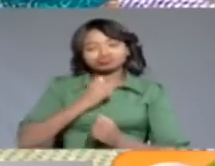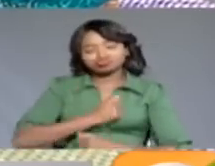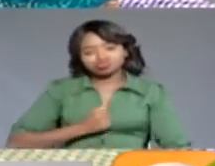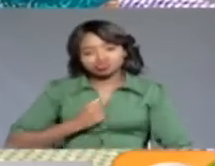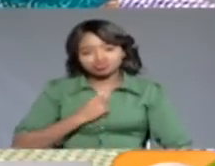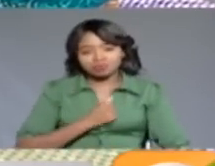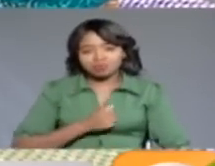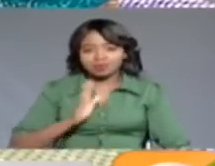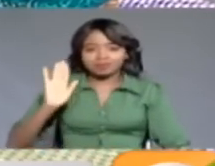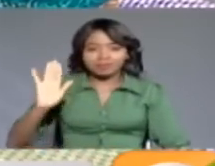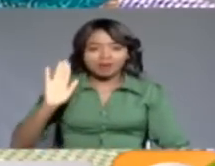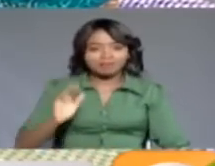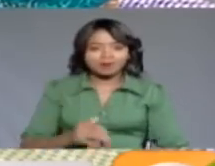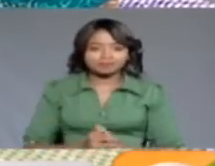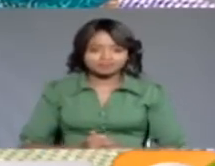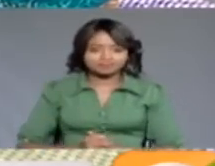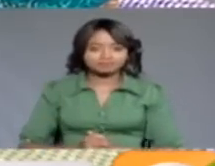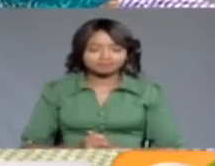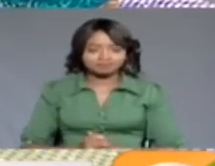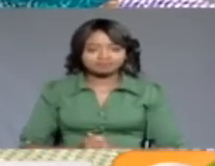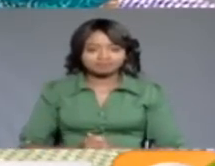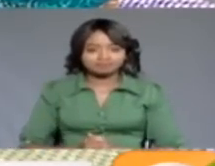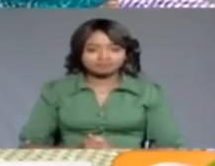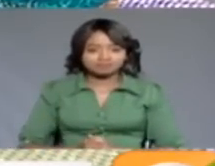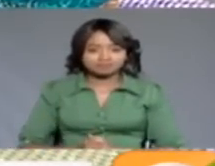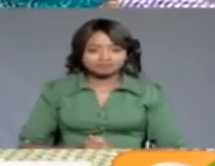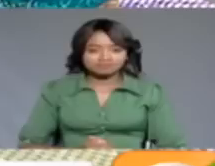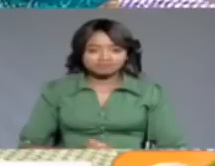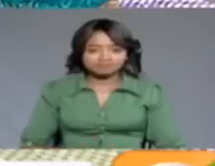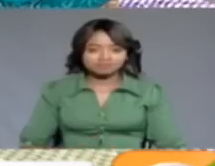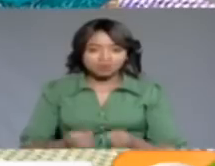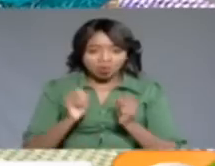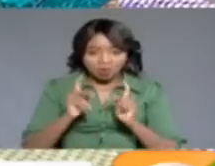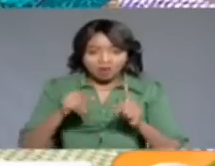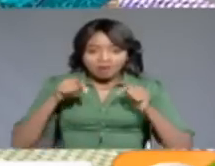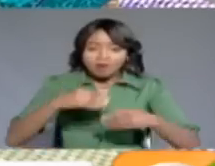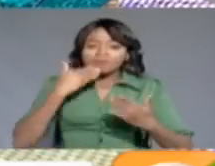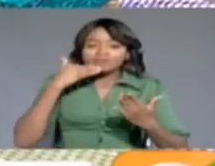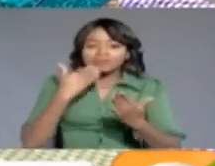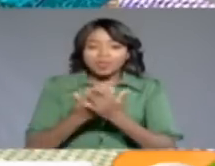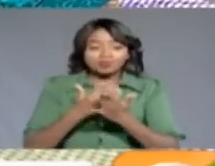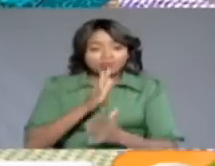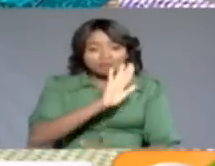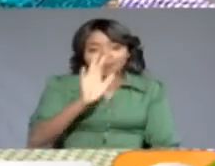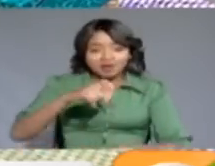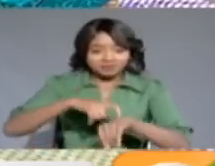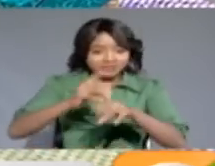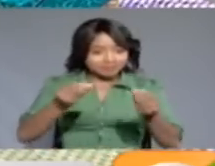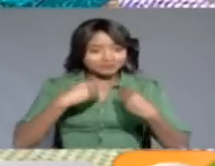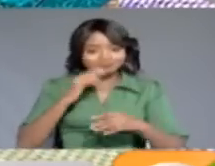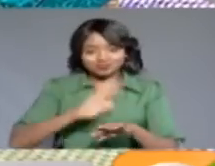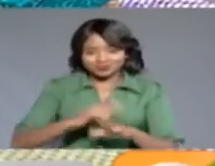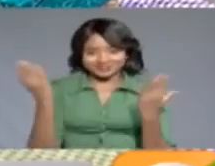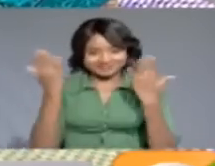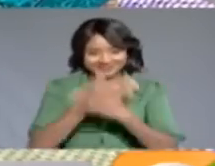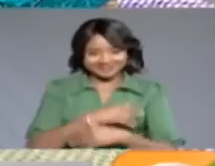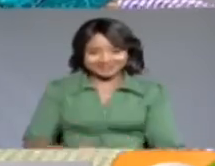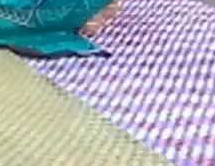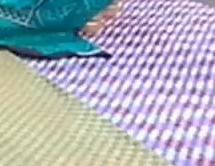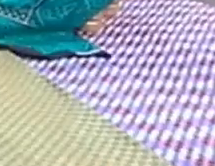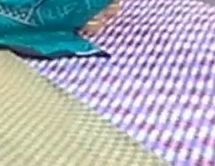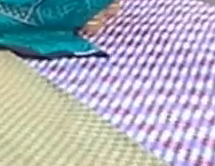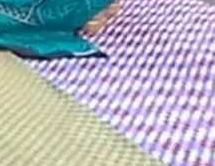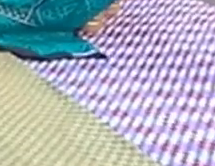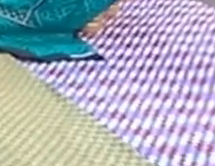sana mahali popote wanapotusikiza. Na mtazamaji pia tukushukuru kwa muda wako. Hadi wakati mwingine tutakutakia jioni njema. Kwaheri.